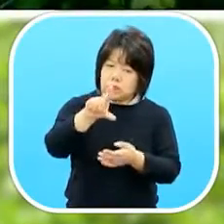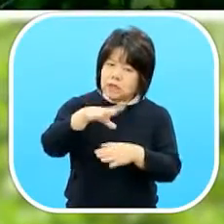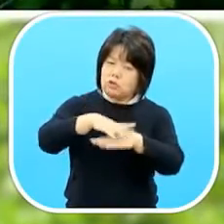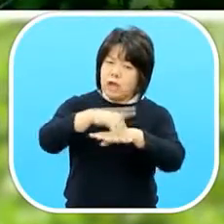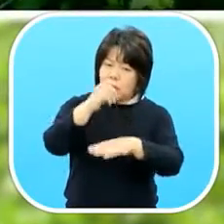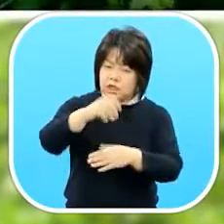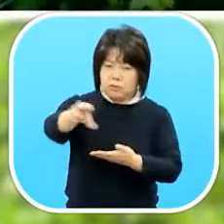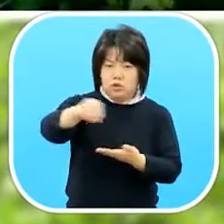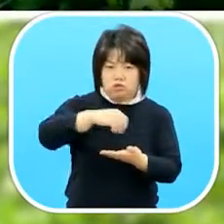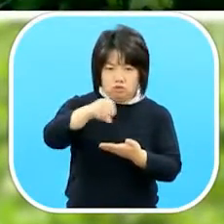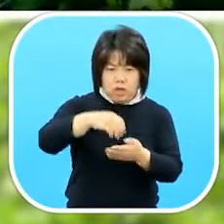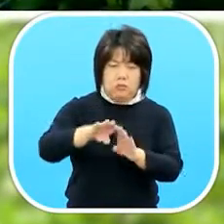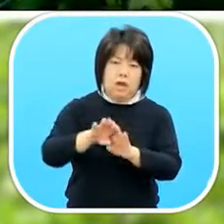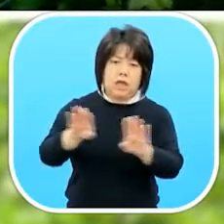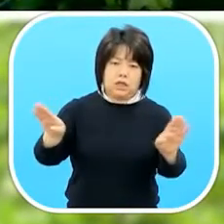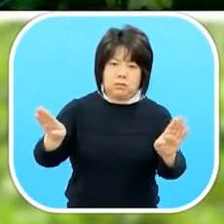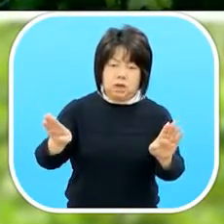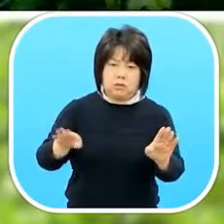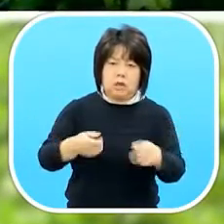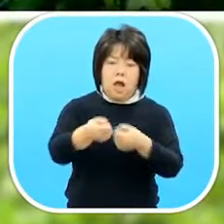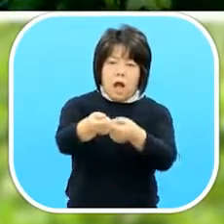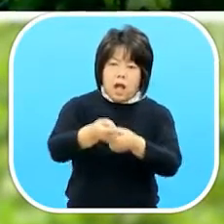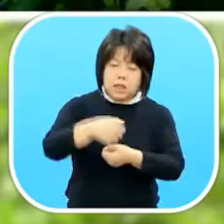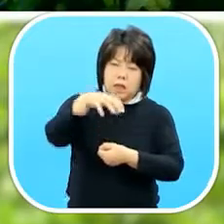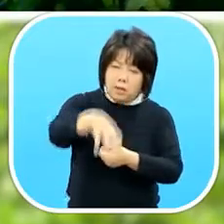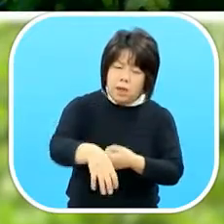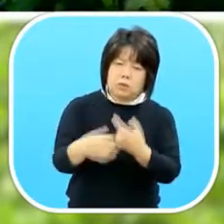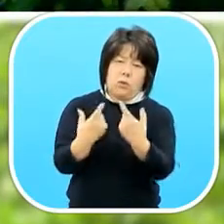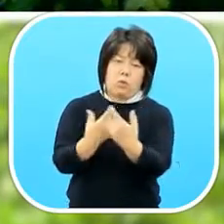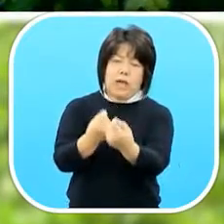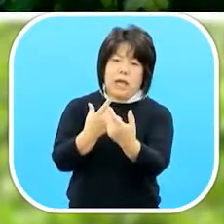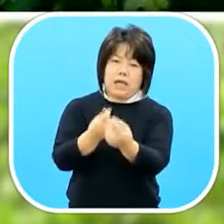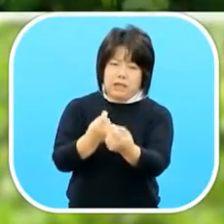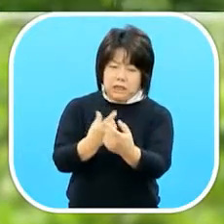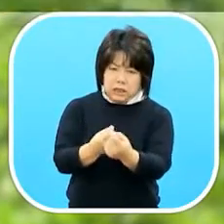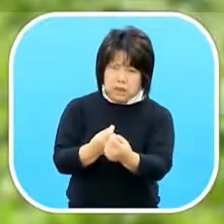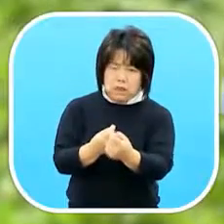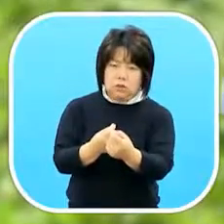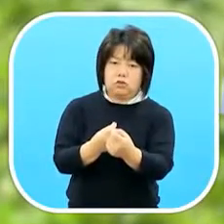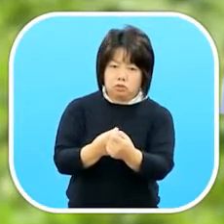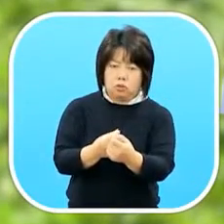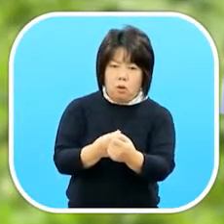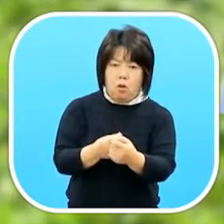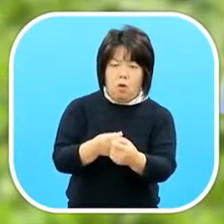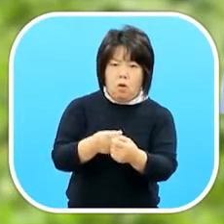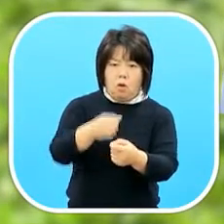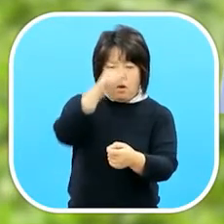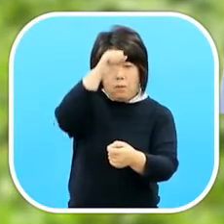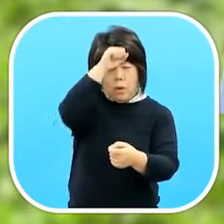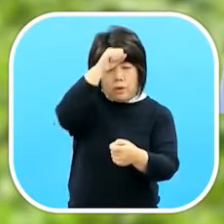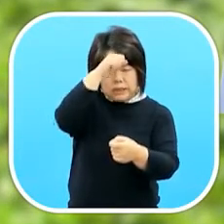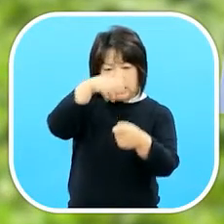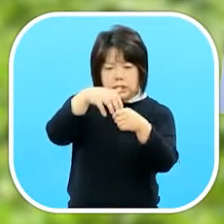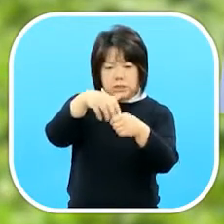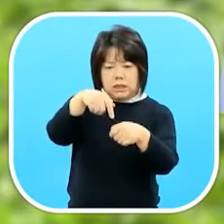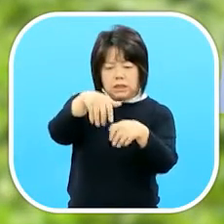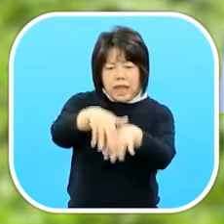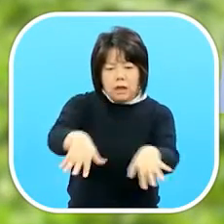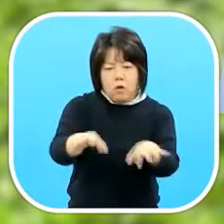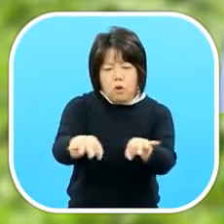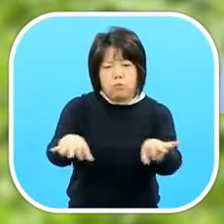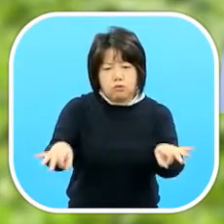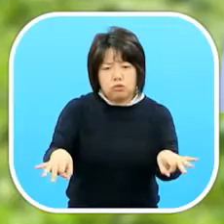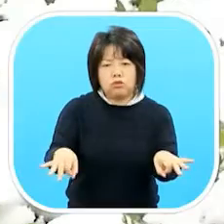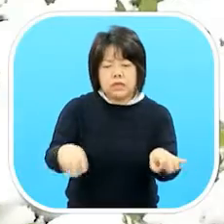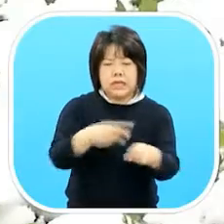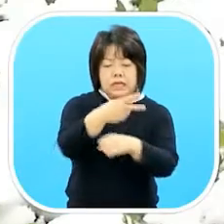の初めに収穫が始まります。同じ畑で作り続けると連作障害で根昆布病ができて昆布ができ